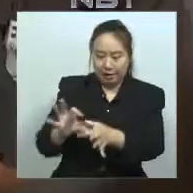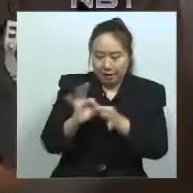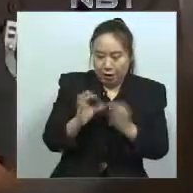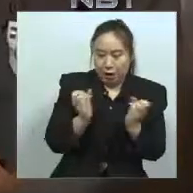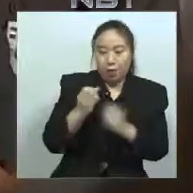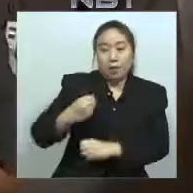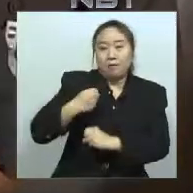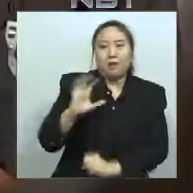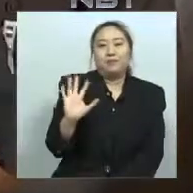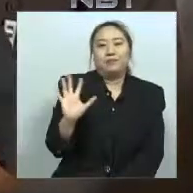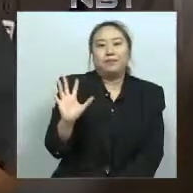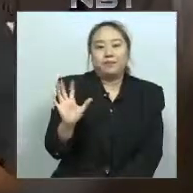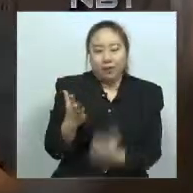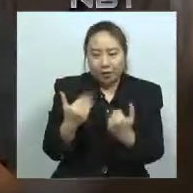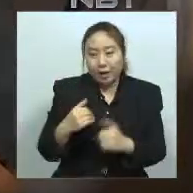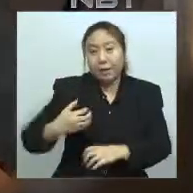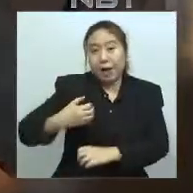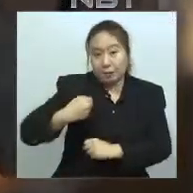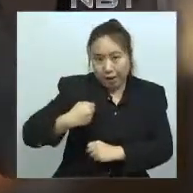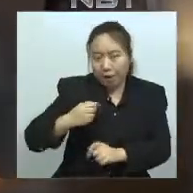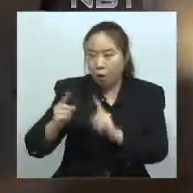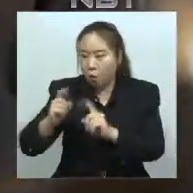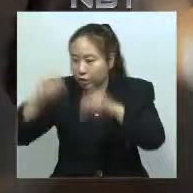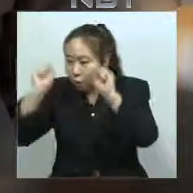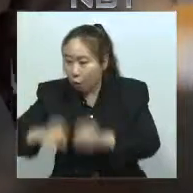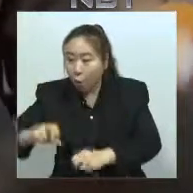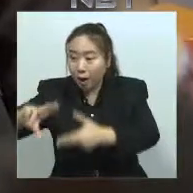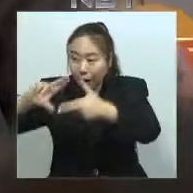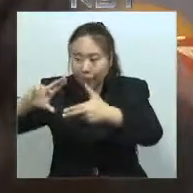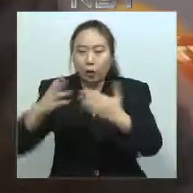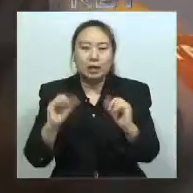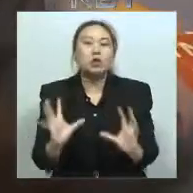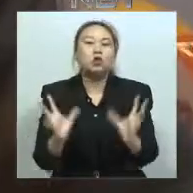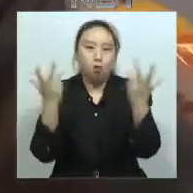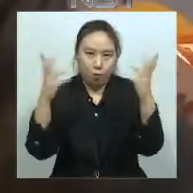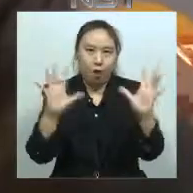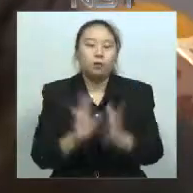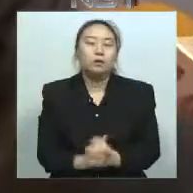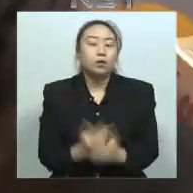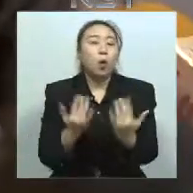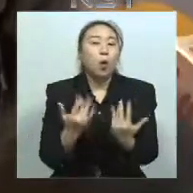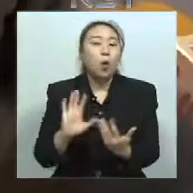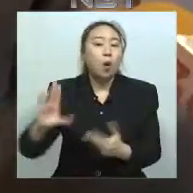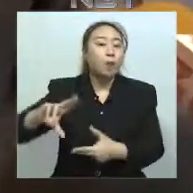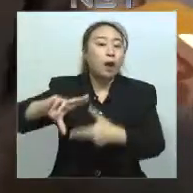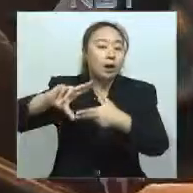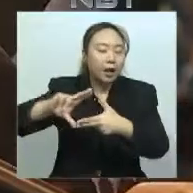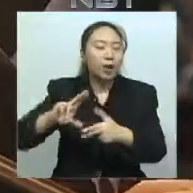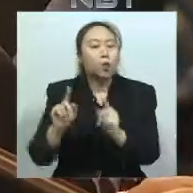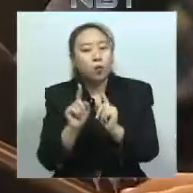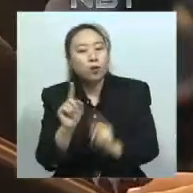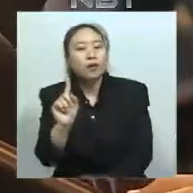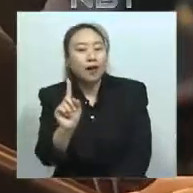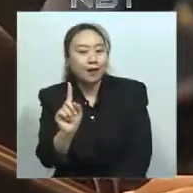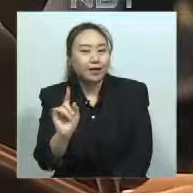ย์ในส่วนที่ประชาธิปัตย์พูดคุยกับพลังประชารัฐนั้นจบลงไปแล้วครับเพราะฉะนั้นเราก็ต้องไปฟังฝั่งพลังประชารัฐนะฮะว่าพูดว่ายังไง